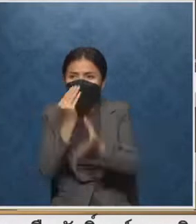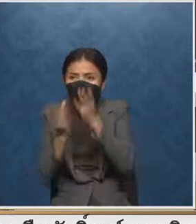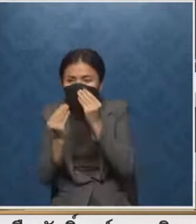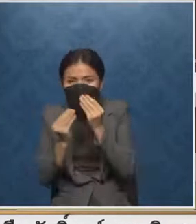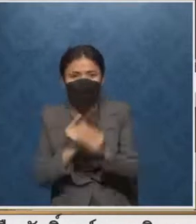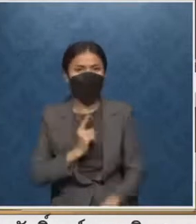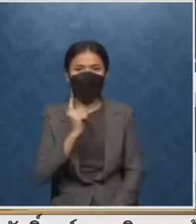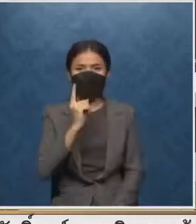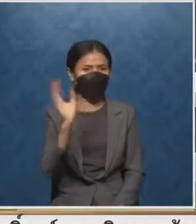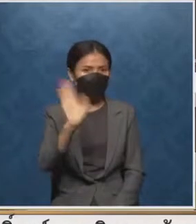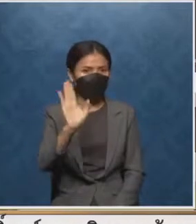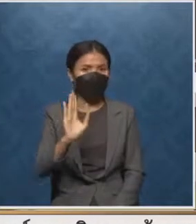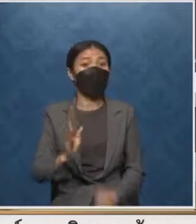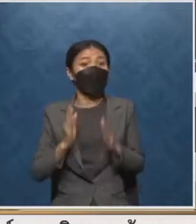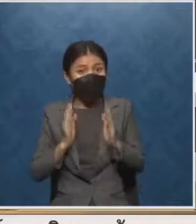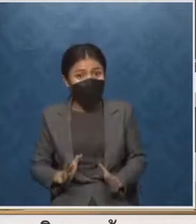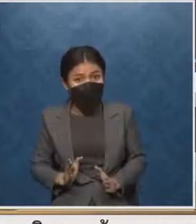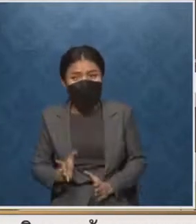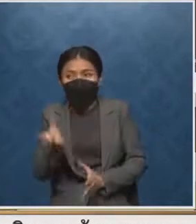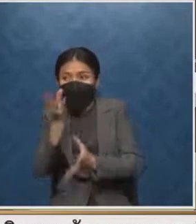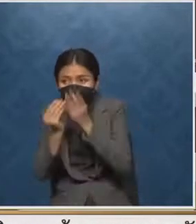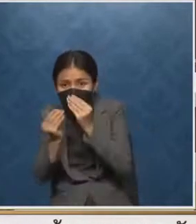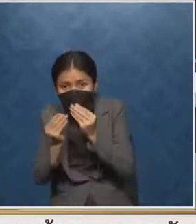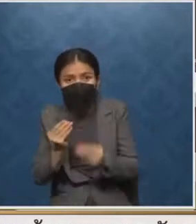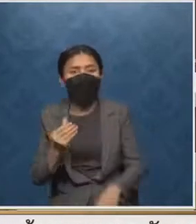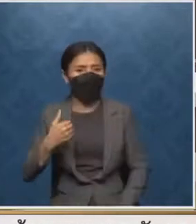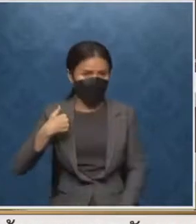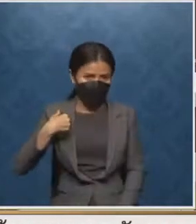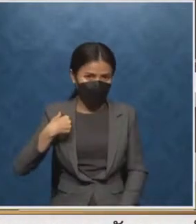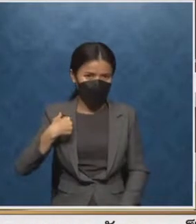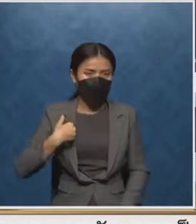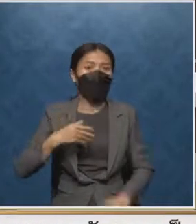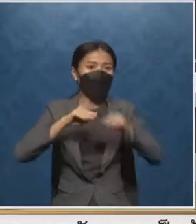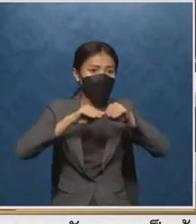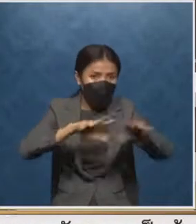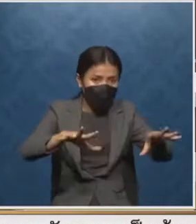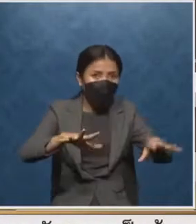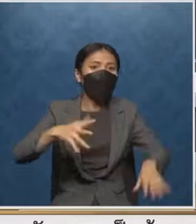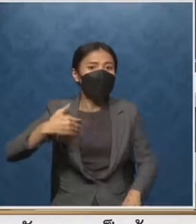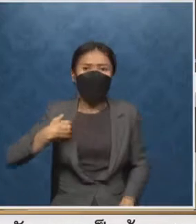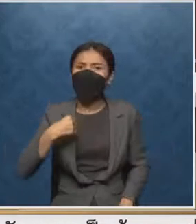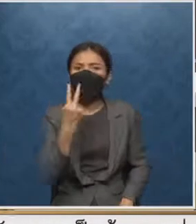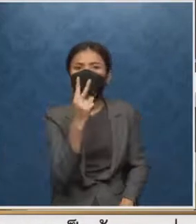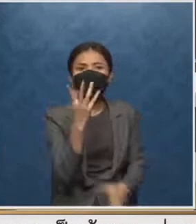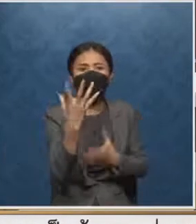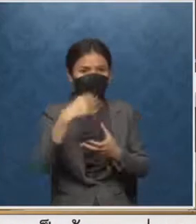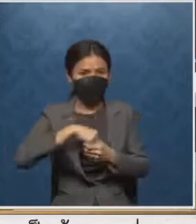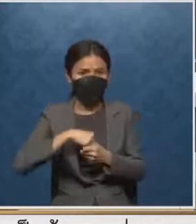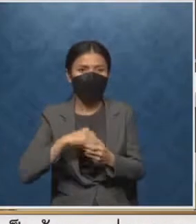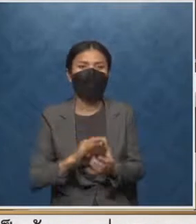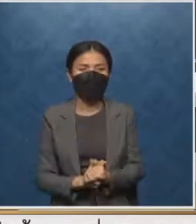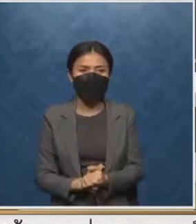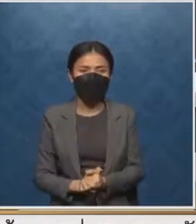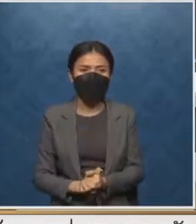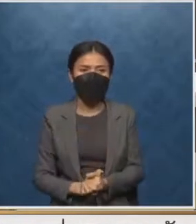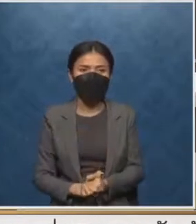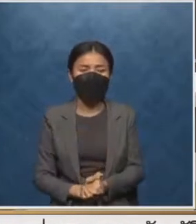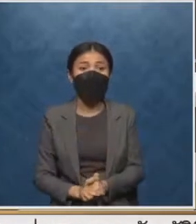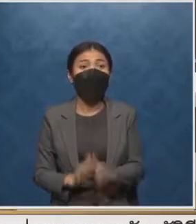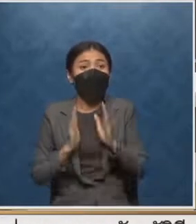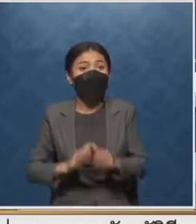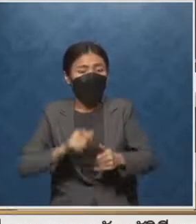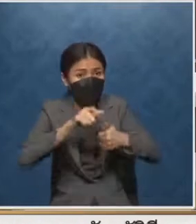อผมถึงอยากจะชวนท่านสมาชิกว่าคิดเหมือนผมหรือไม่ว่าปัจเจกบุคค